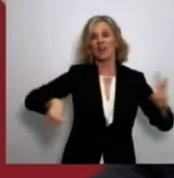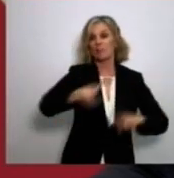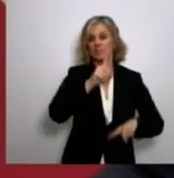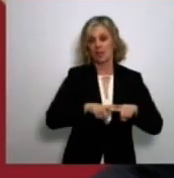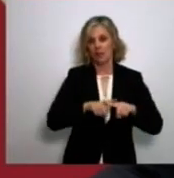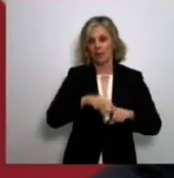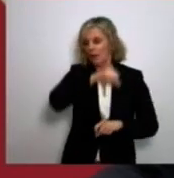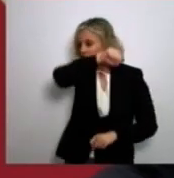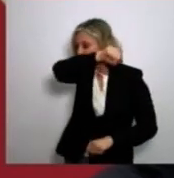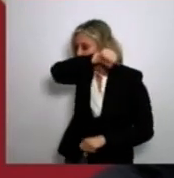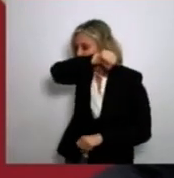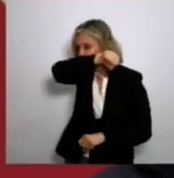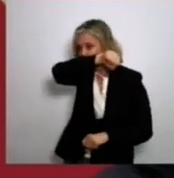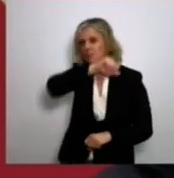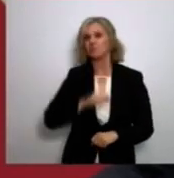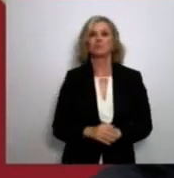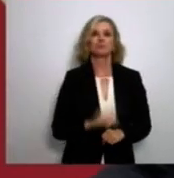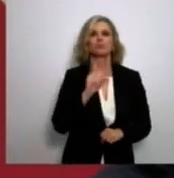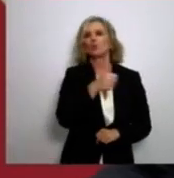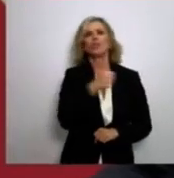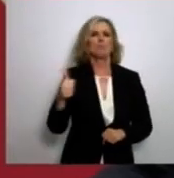Γιατί δεν είναι μόνο τα Τέμπη.